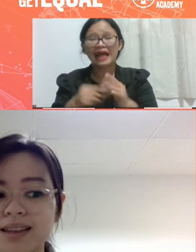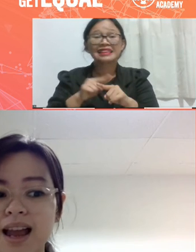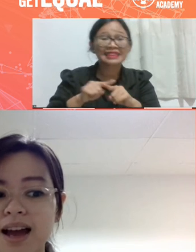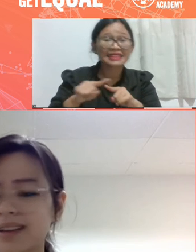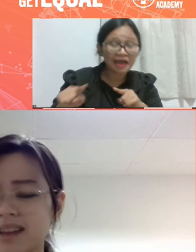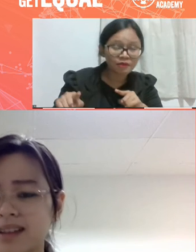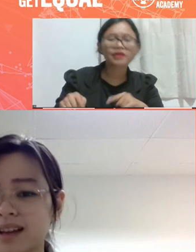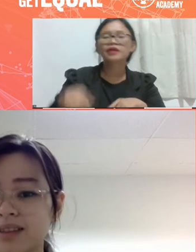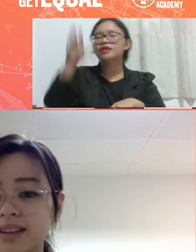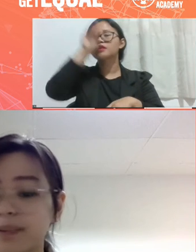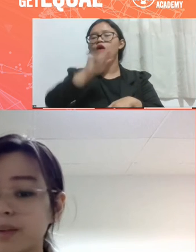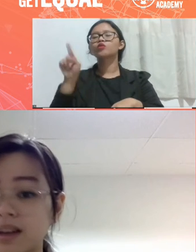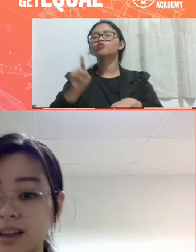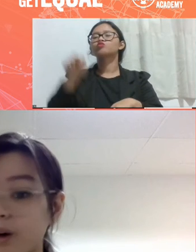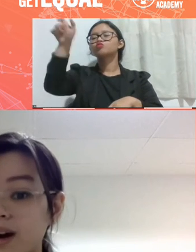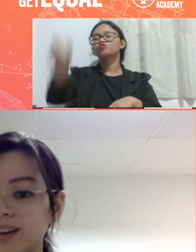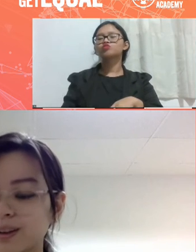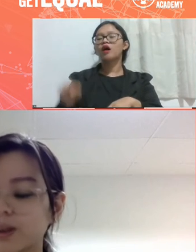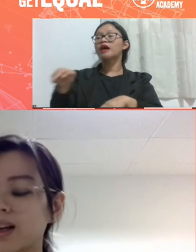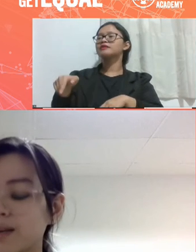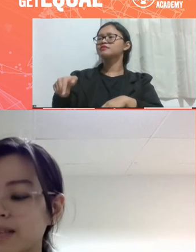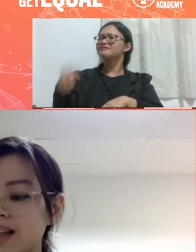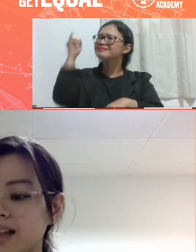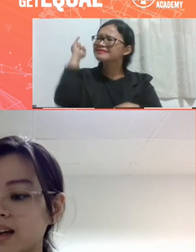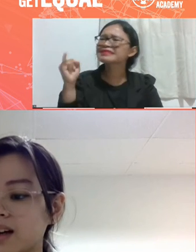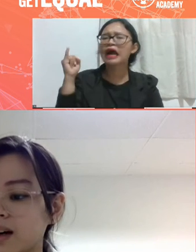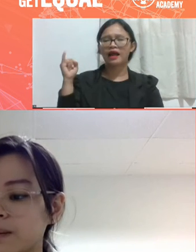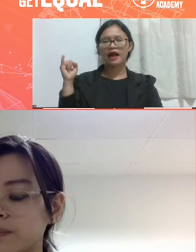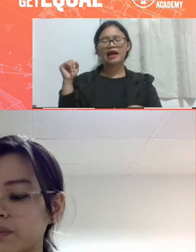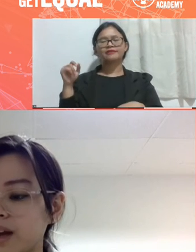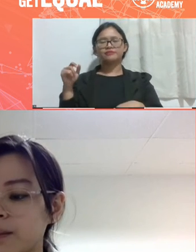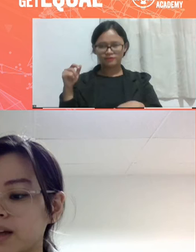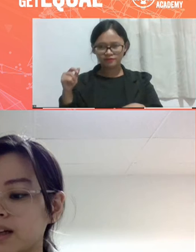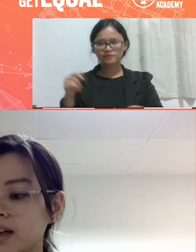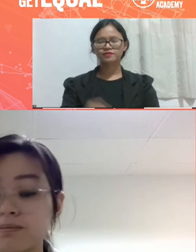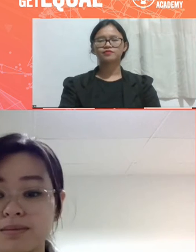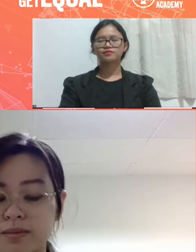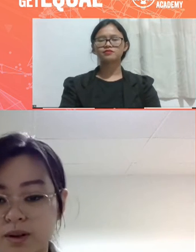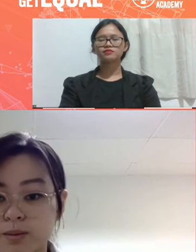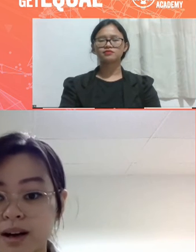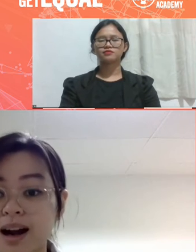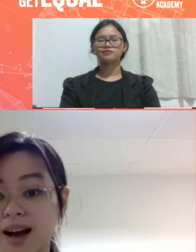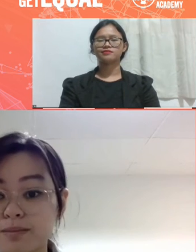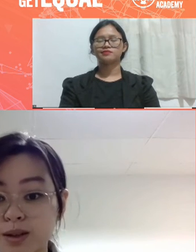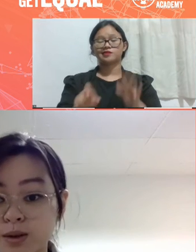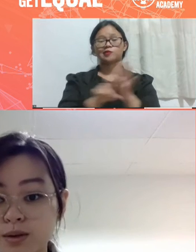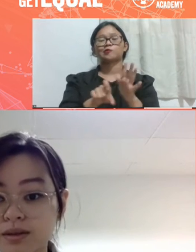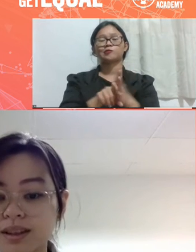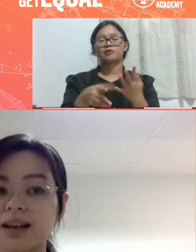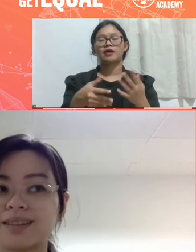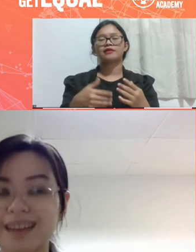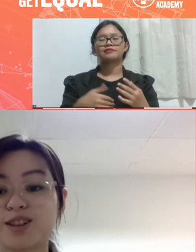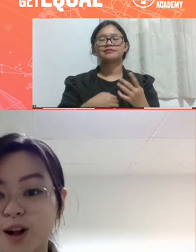melakukan kesalahan yang sangat-sangat fatal dan menyakiti orang gitu. Misalnya dengan gerakan Me